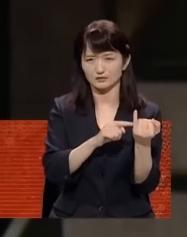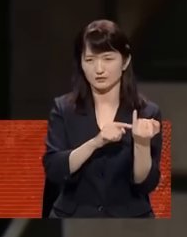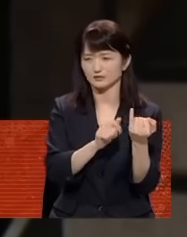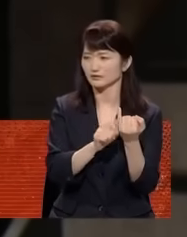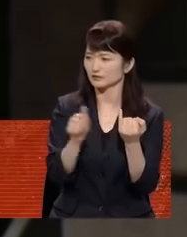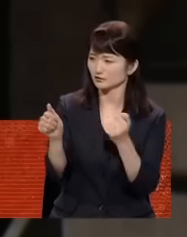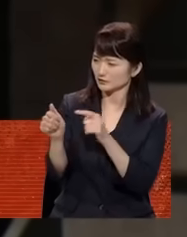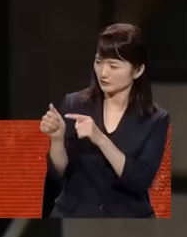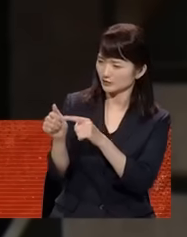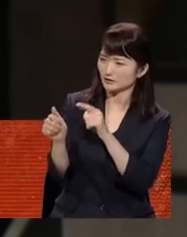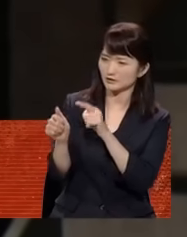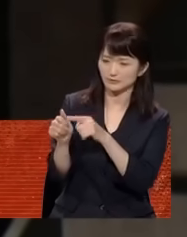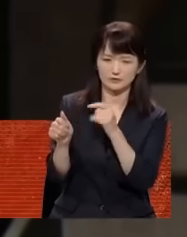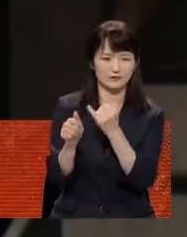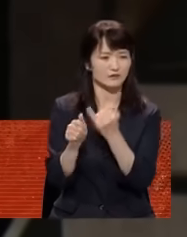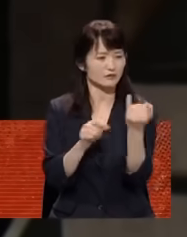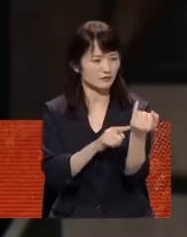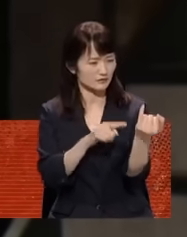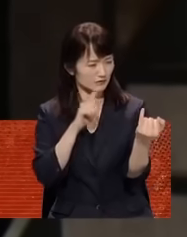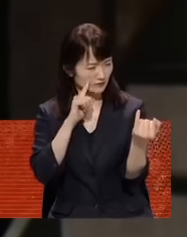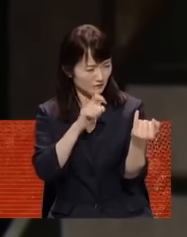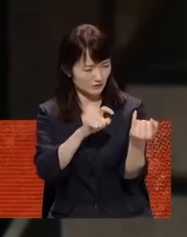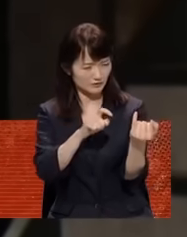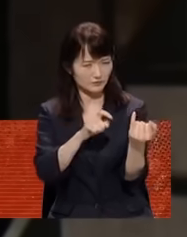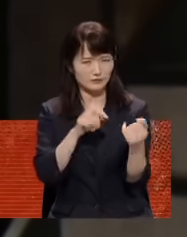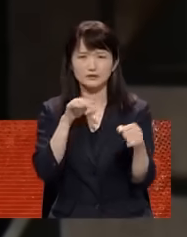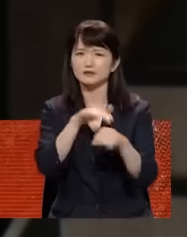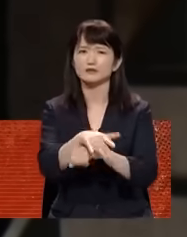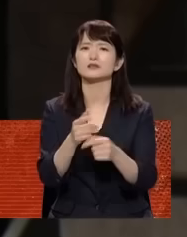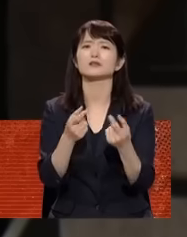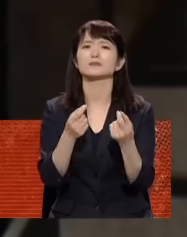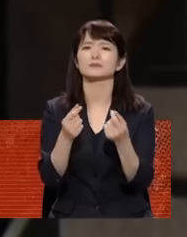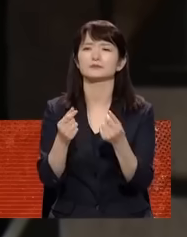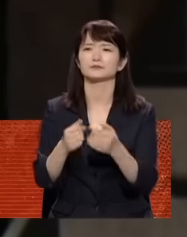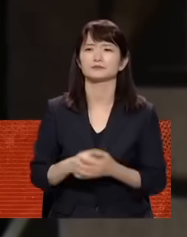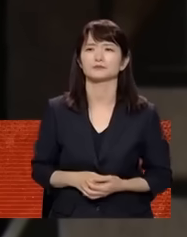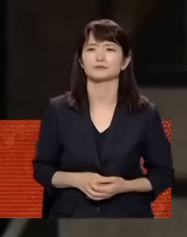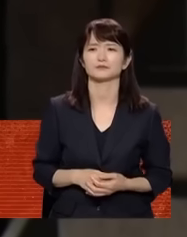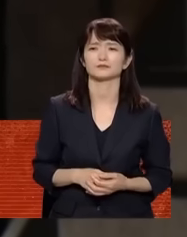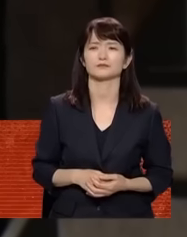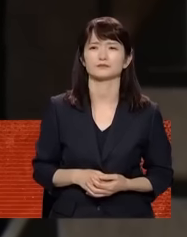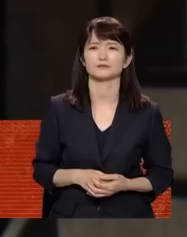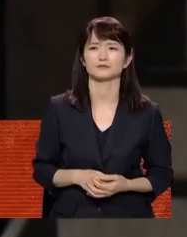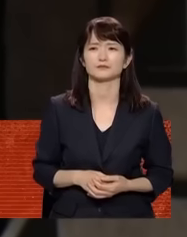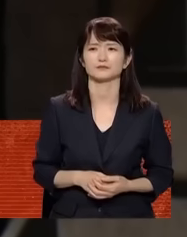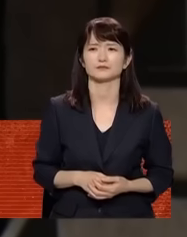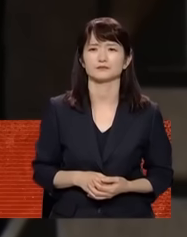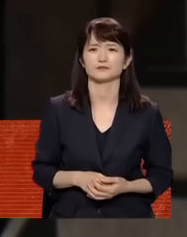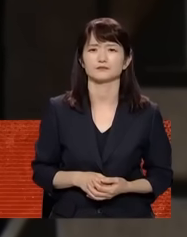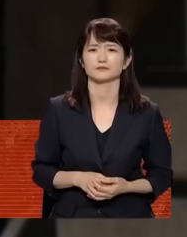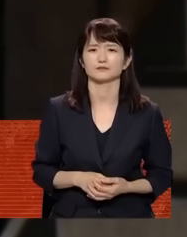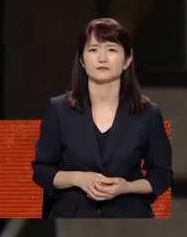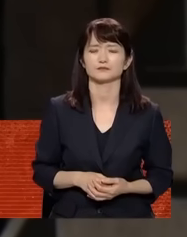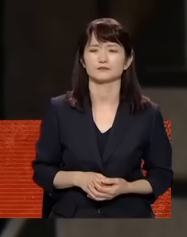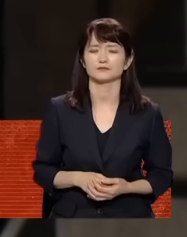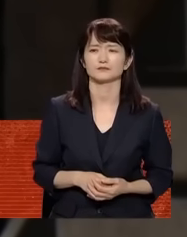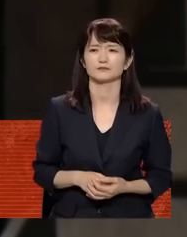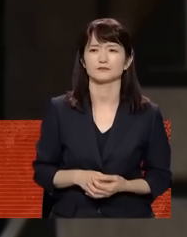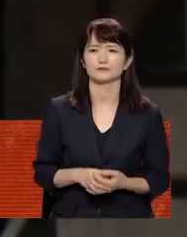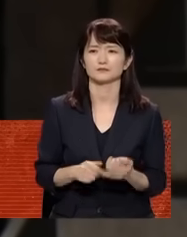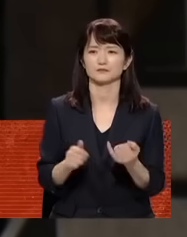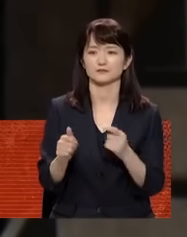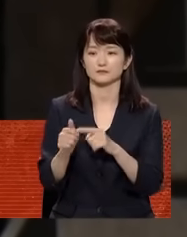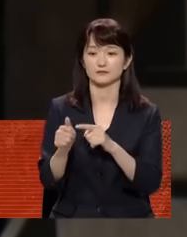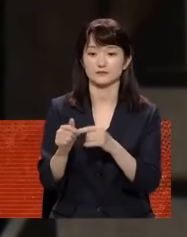패턴입니다 그러니까 이게 얼마만큼 그 매맞는 여성 증후군이라는 걸 제가 이제 보면 분명히 한쪽에서